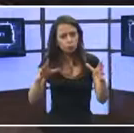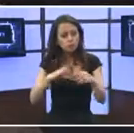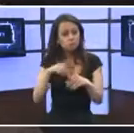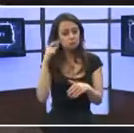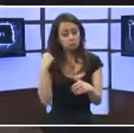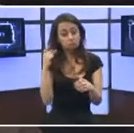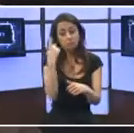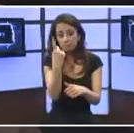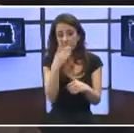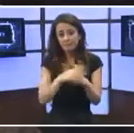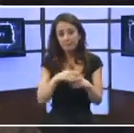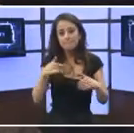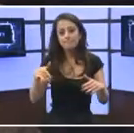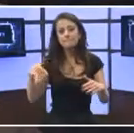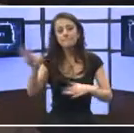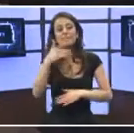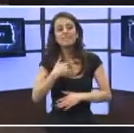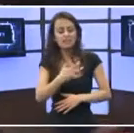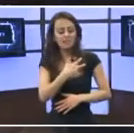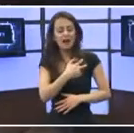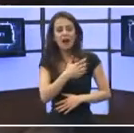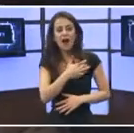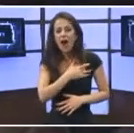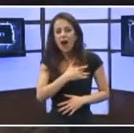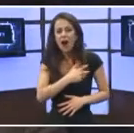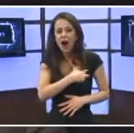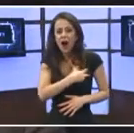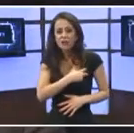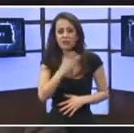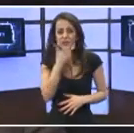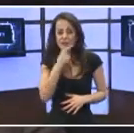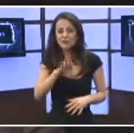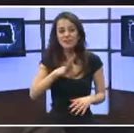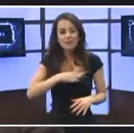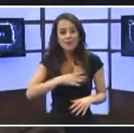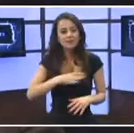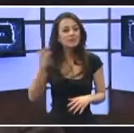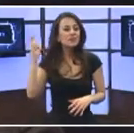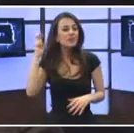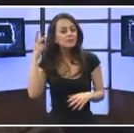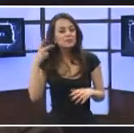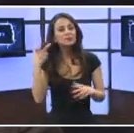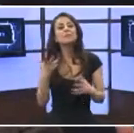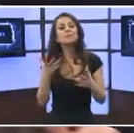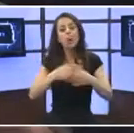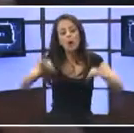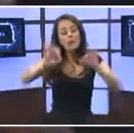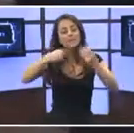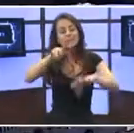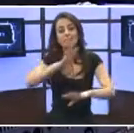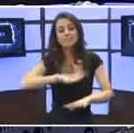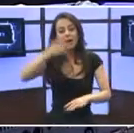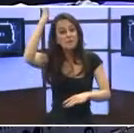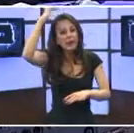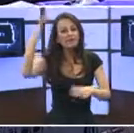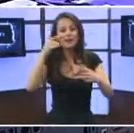de bizim aşıklarımız da var. Engelliler Sarayımızın müzik grubu da var. Sen evet evet kardeşim. Onlar da konuklarımız. Tabii Bağcılar Engelli onlar,